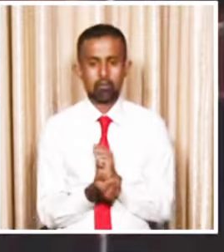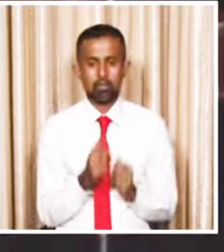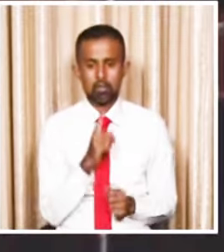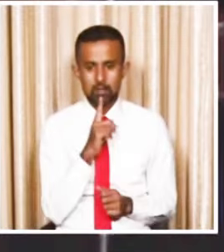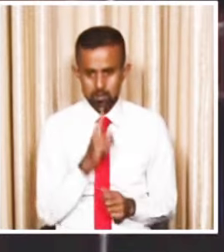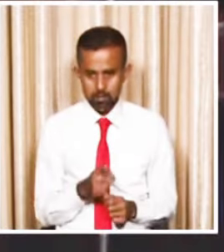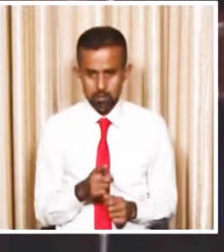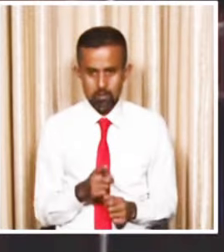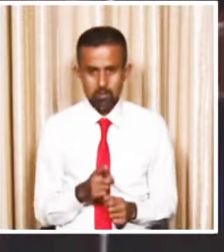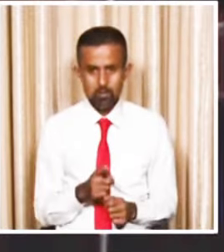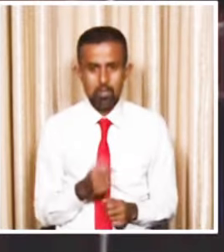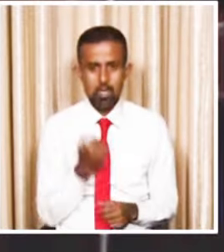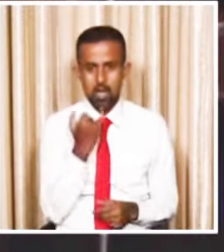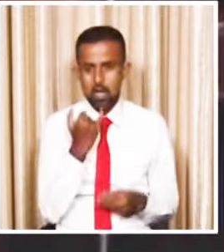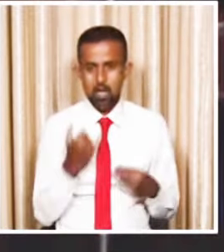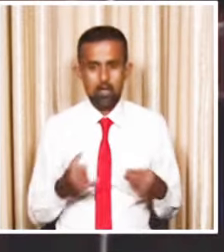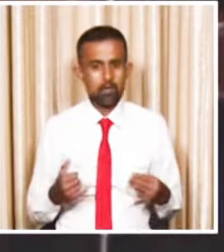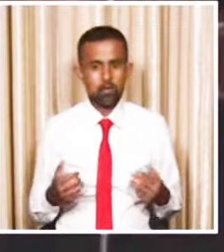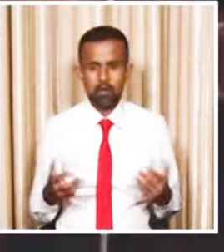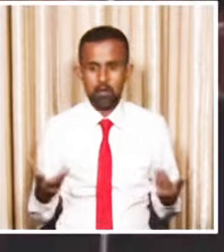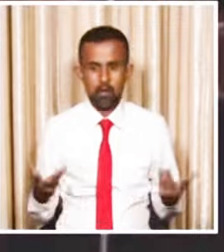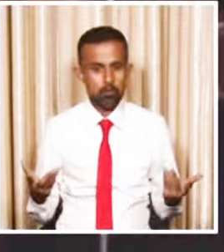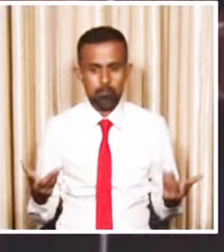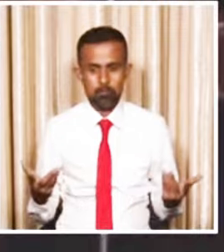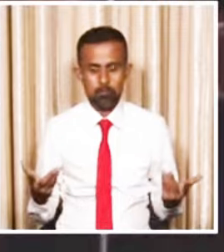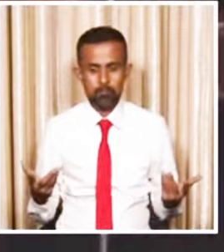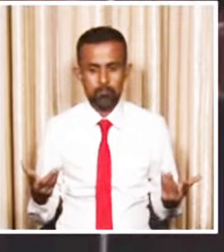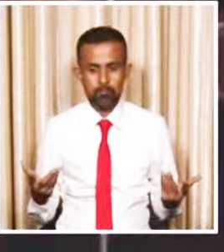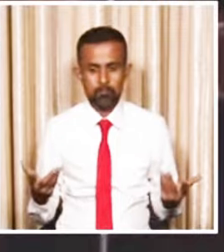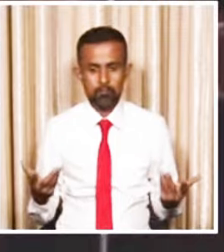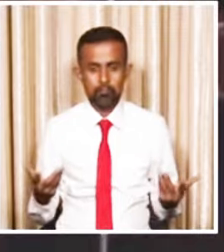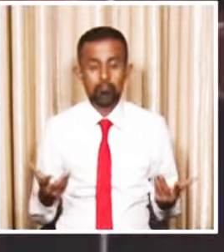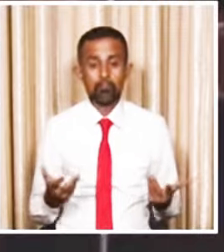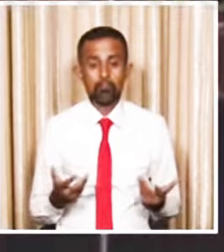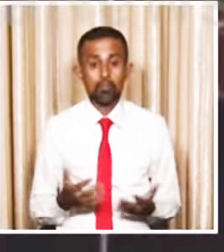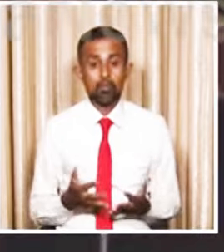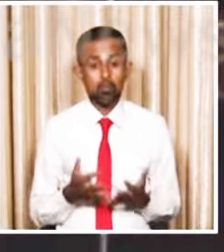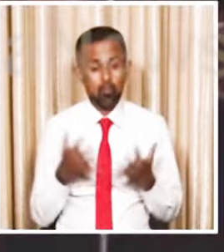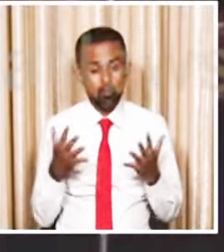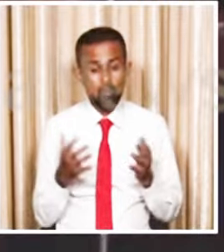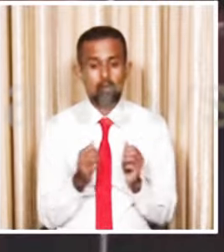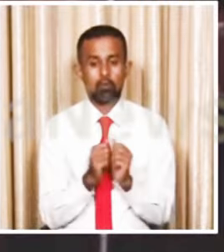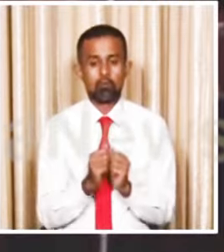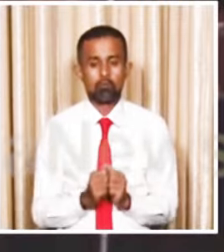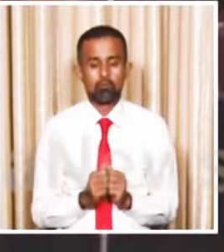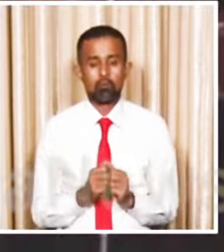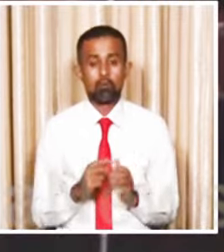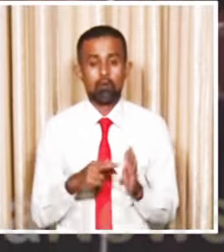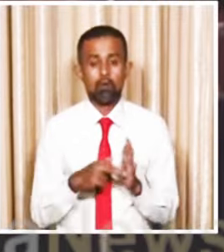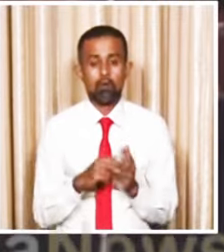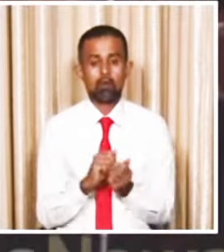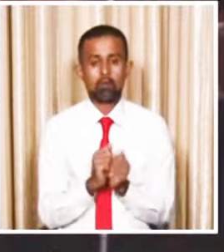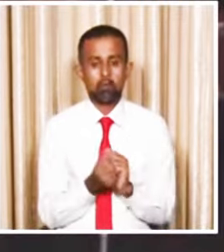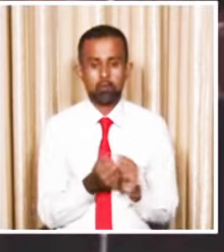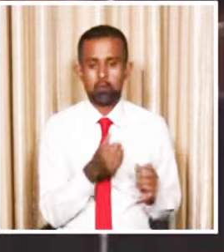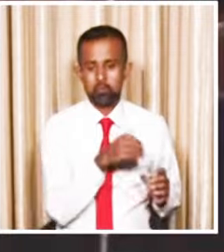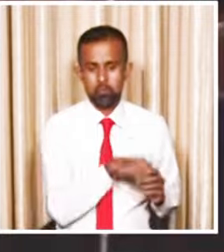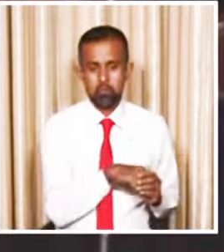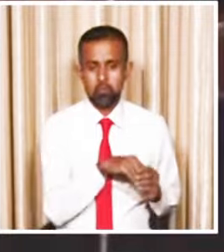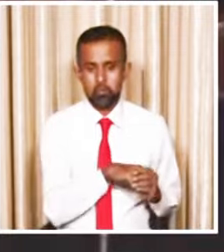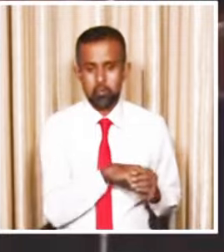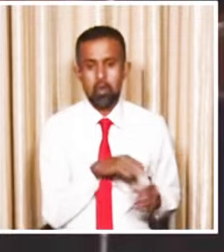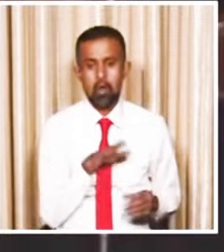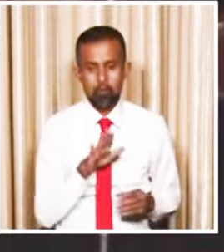కియాన్ని ఇతరం సరళ దేవ నెవే మూలాసనాడు మంత్రితుమని ఇటు వాడ బహువ దేవాలు ఆర్థిక పరివర్తన క్రియావళి తుల